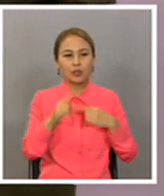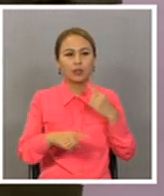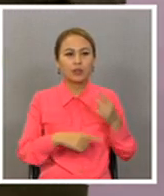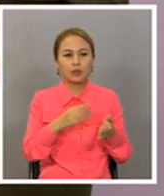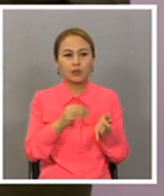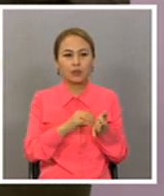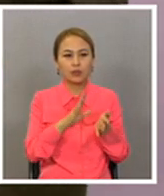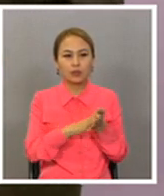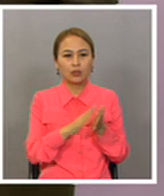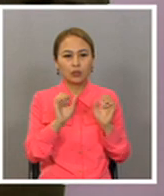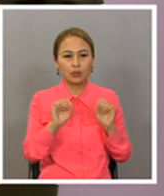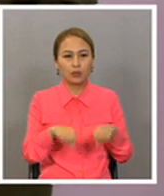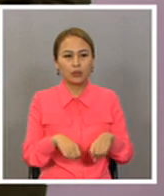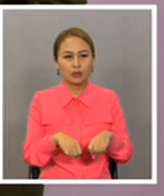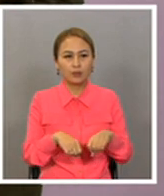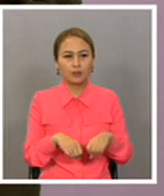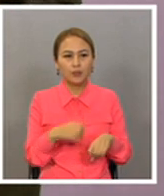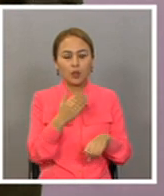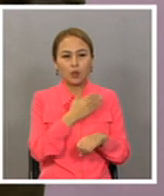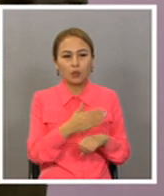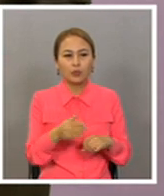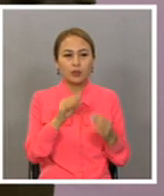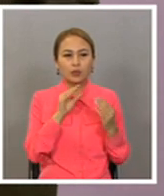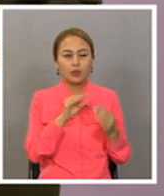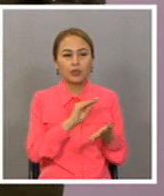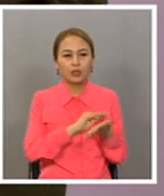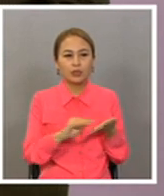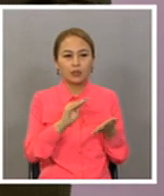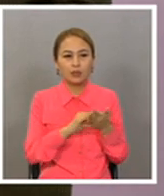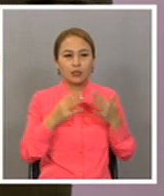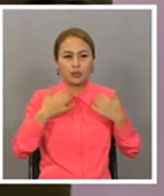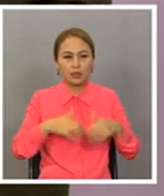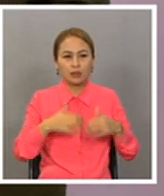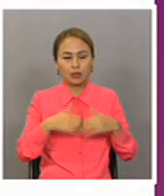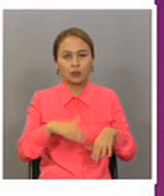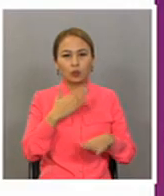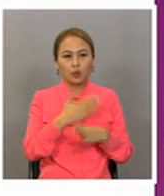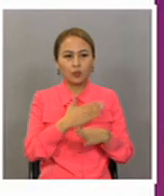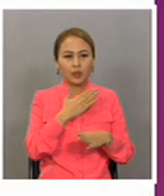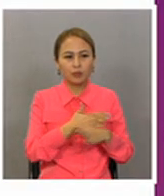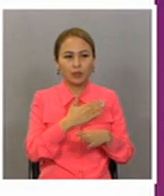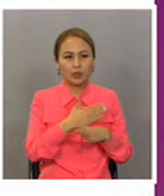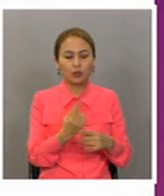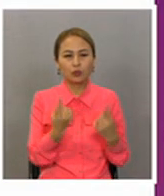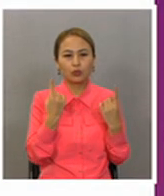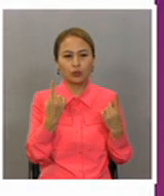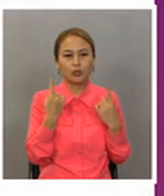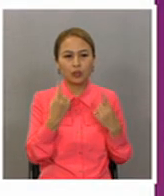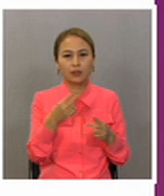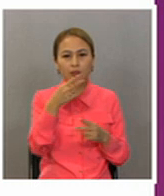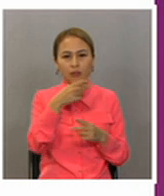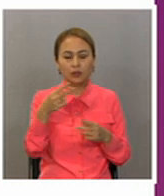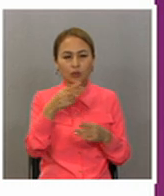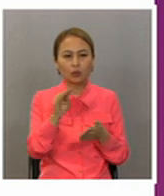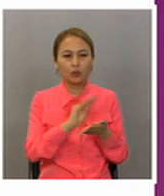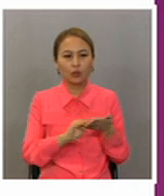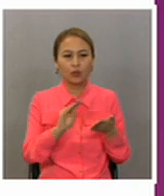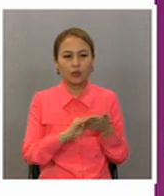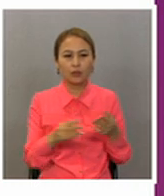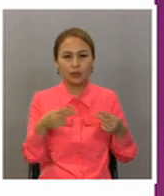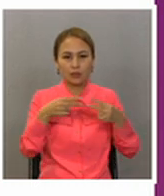құрып алдық. Осы өрнектердің сандардың көмегімен күрделі теңдеу құрып